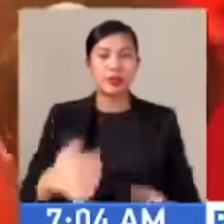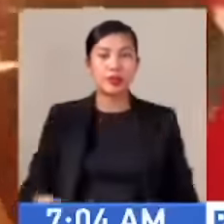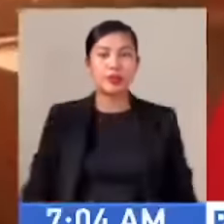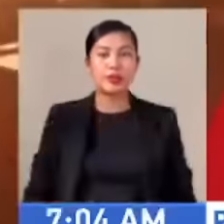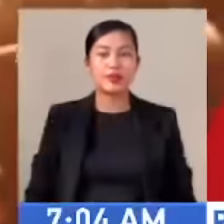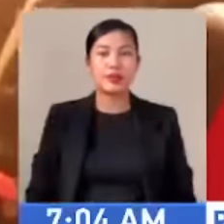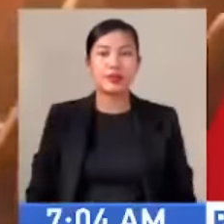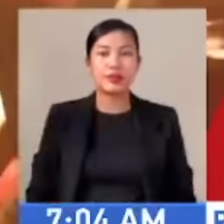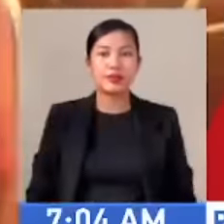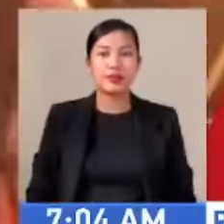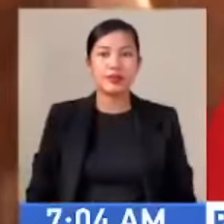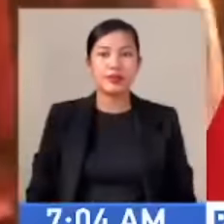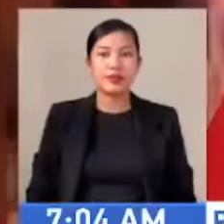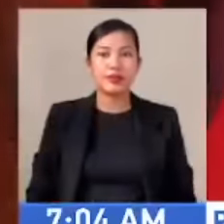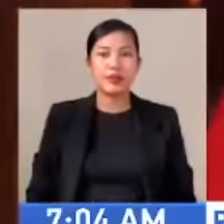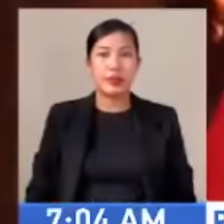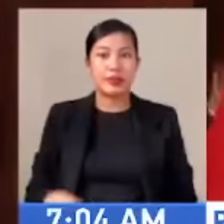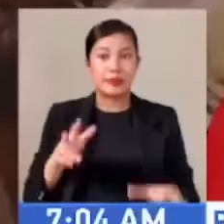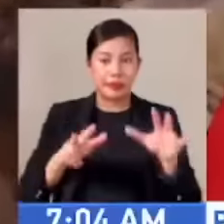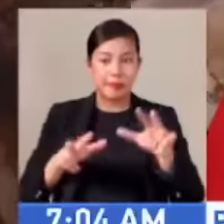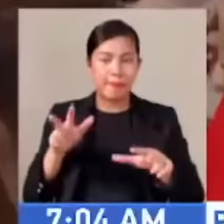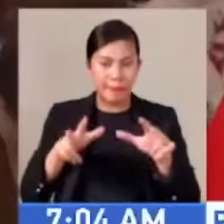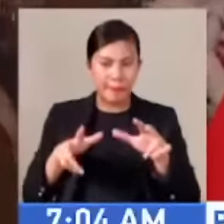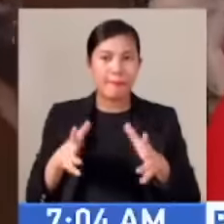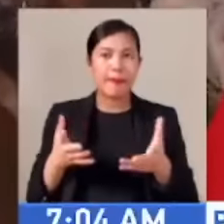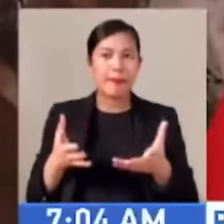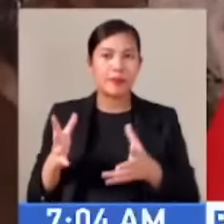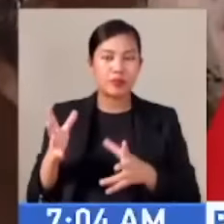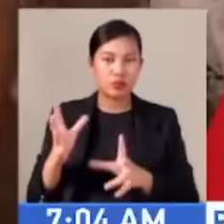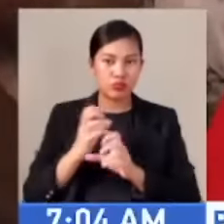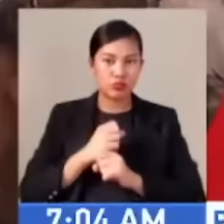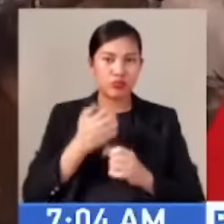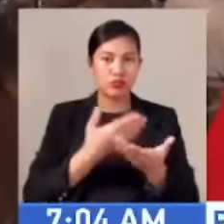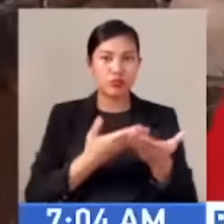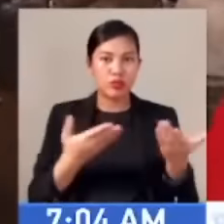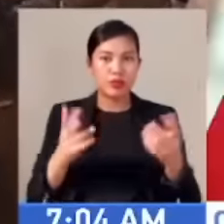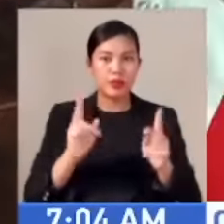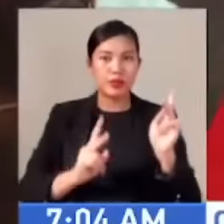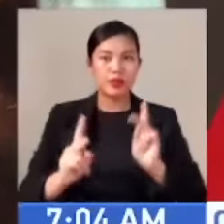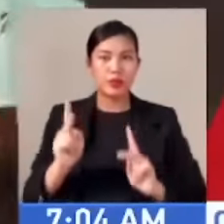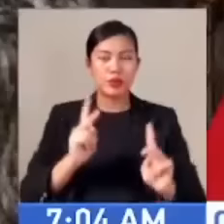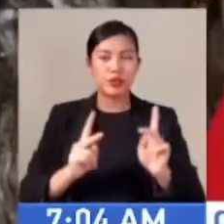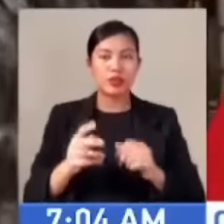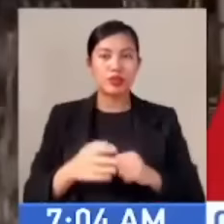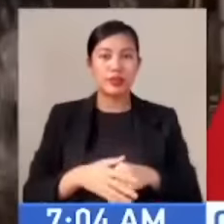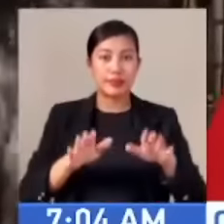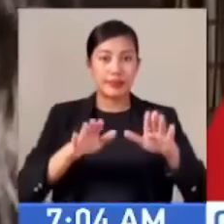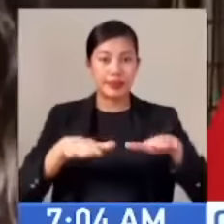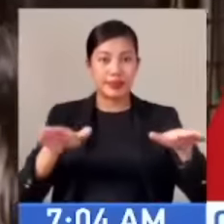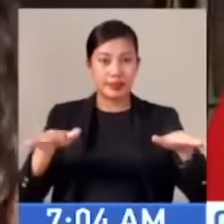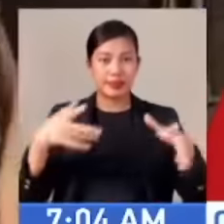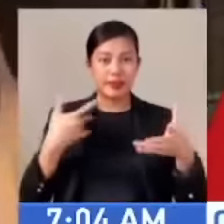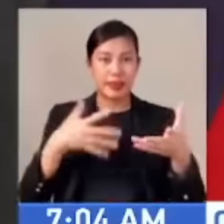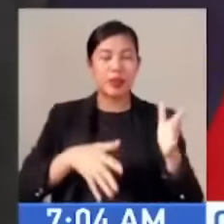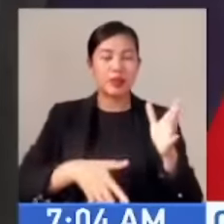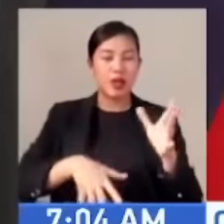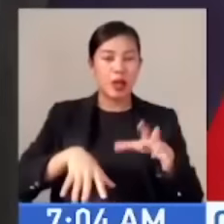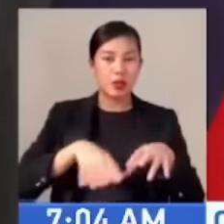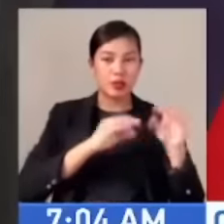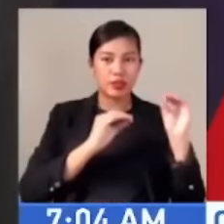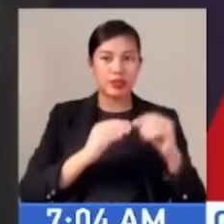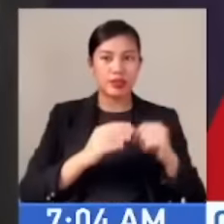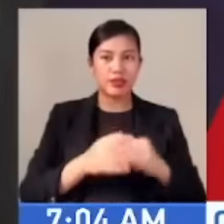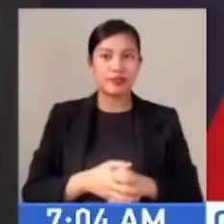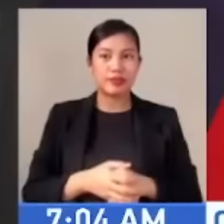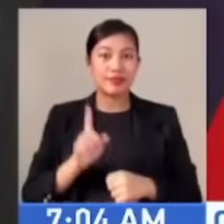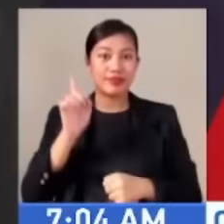Nagmamadaling naghakot ng mga gamit ang mga residente. Nasa lansangan na rin ang mga bata. Karga-karga ni Noranisa ang kanyang isang taong